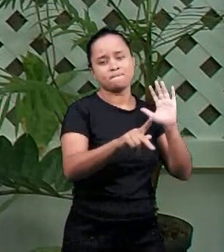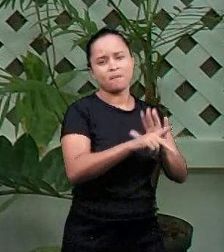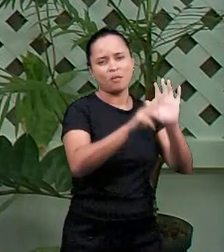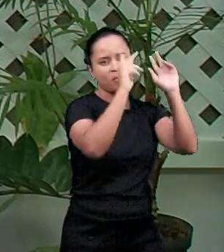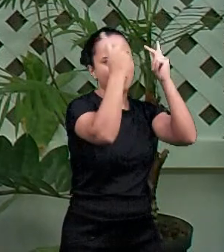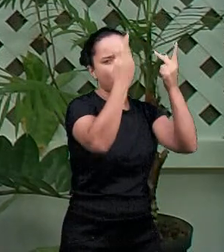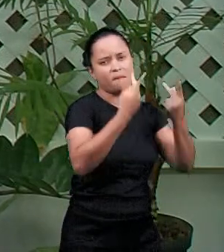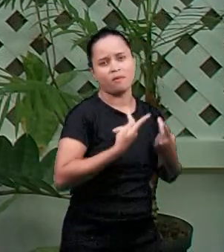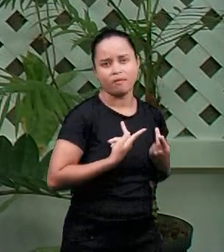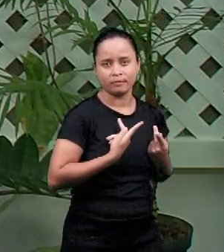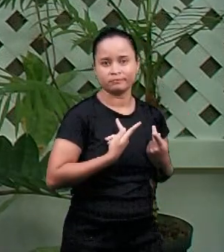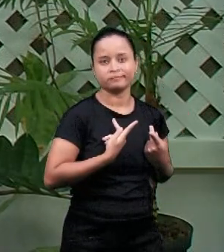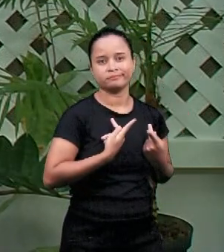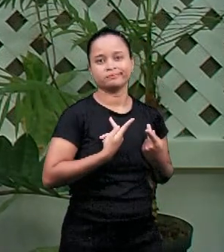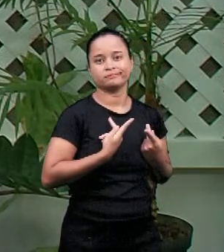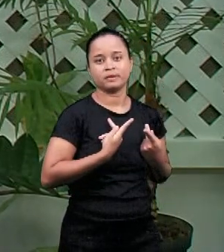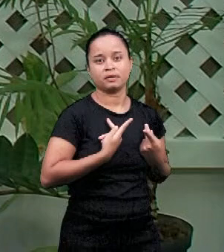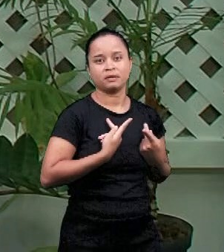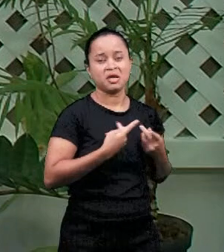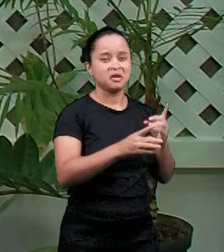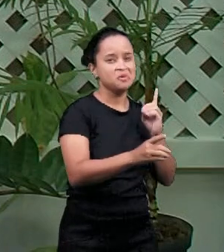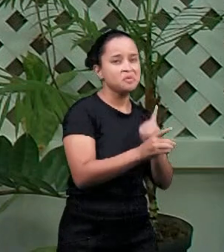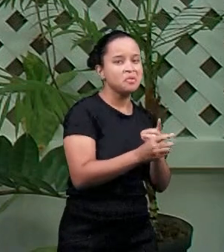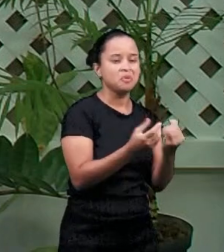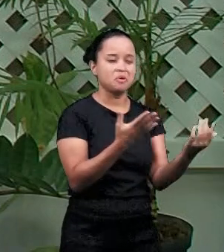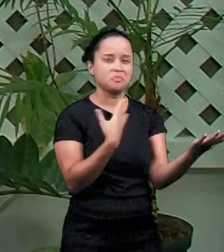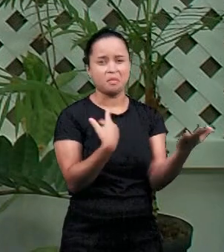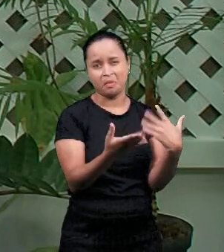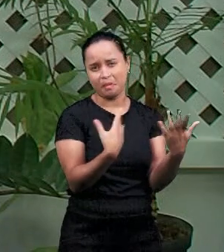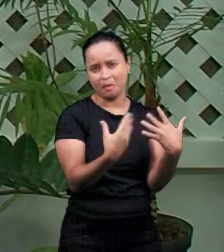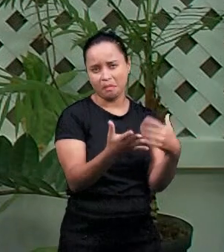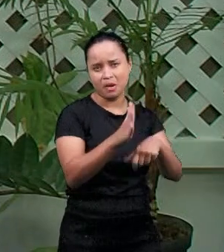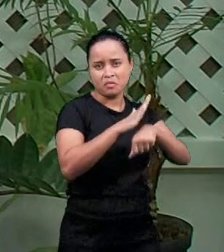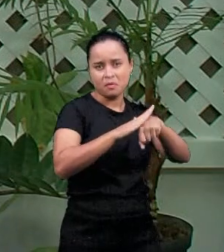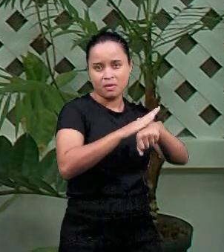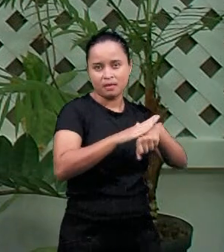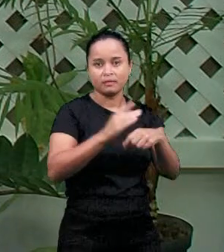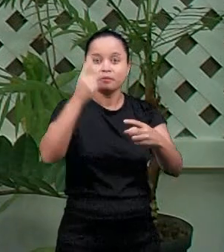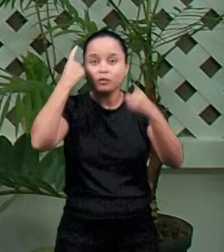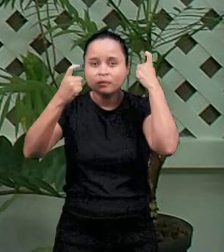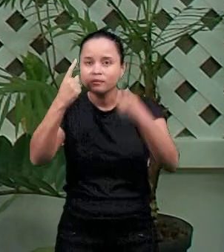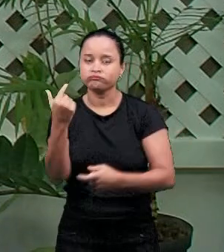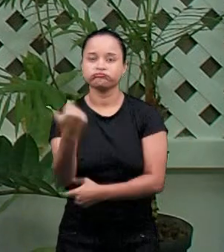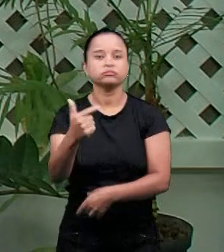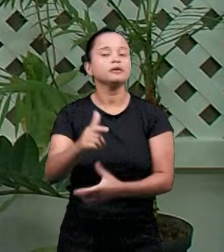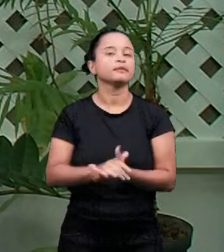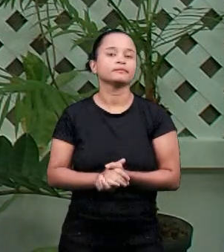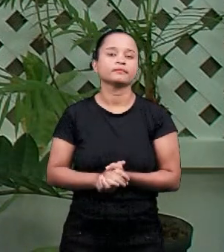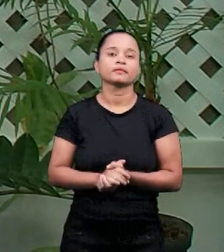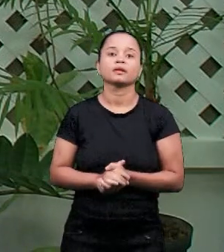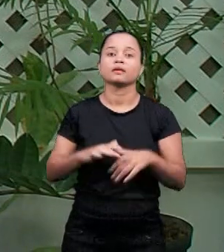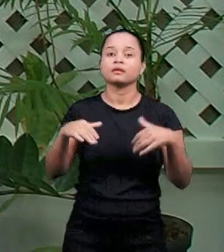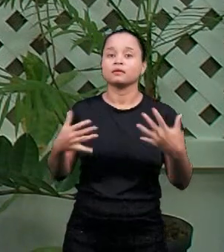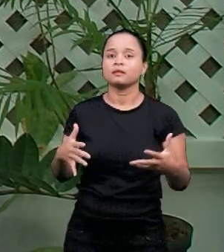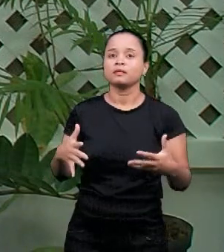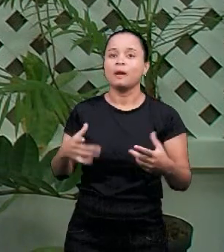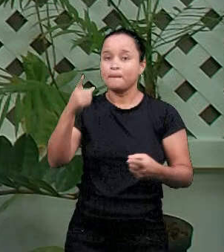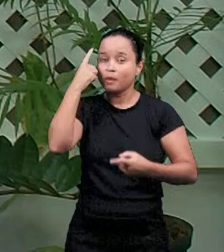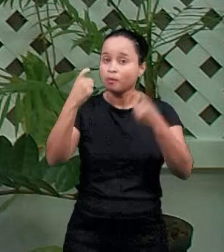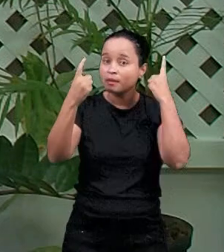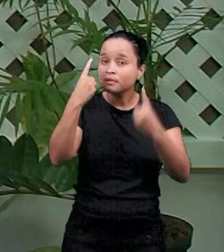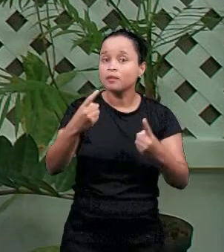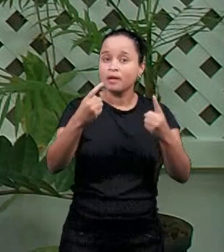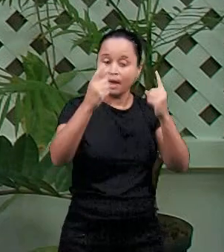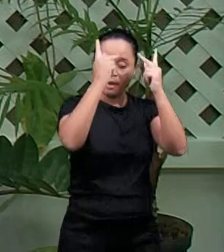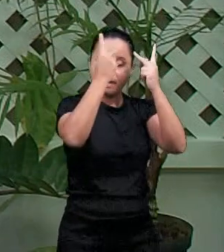érotique. Cette rencontre, des conversations, ils ne sont pas préoccupés. Ils sont préoccupés à répondre à la chair et